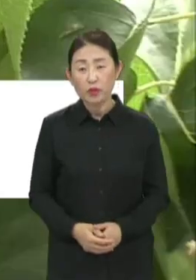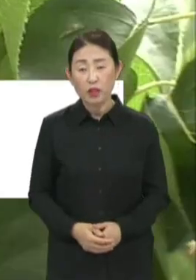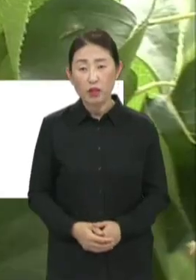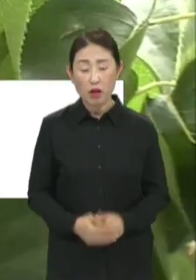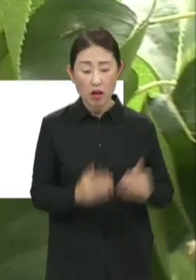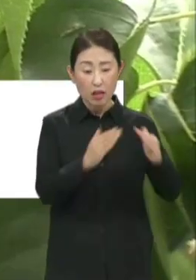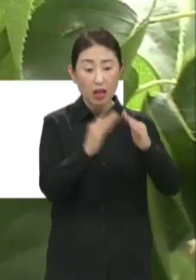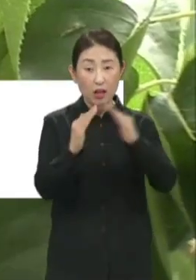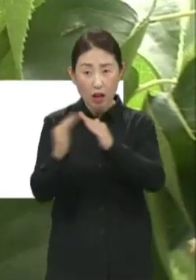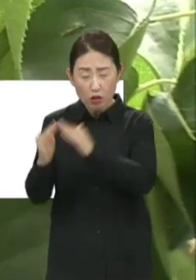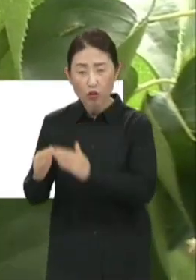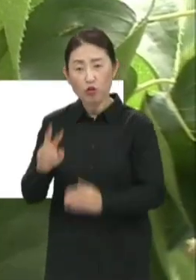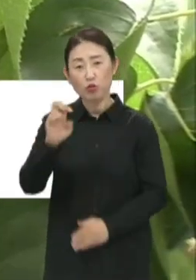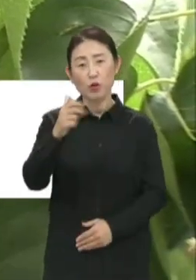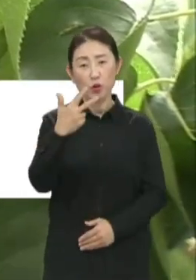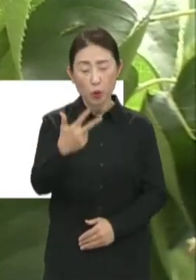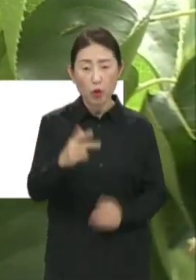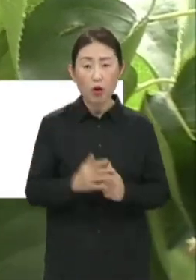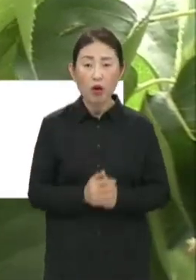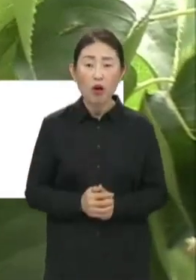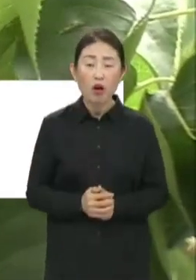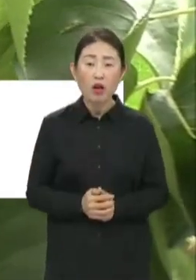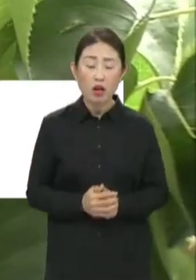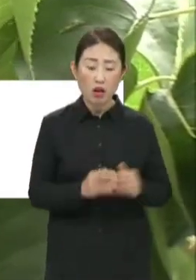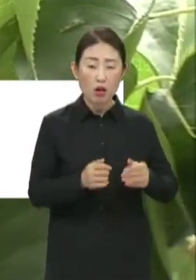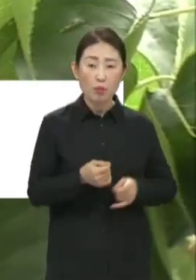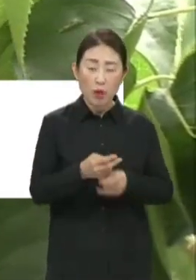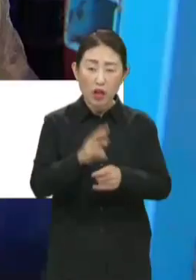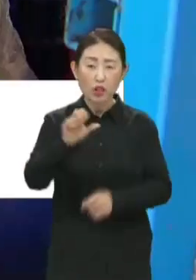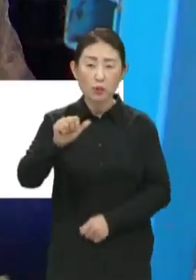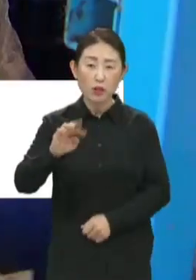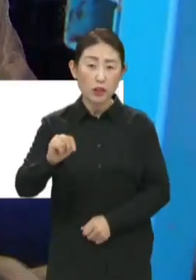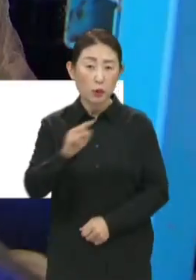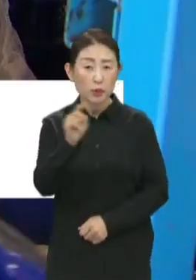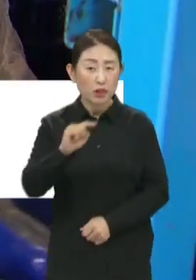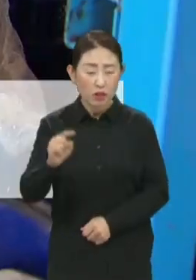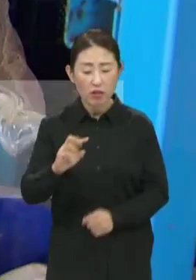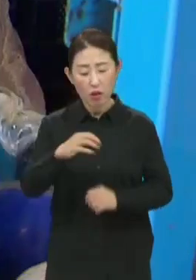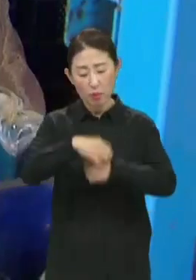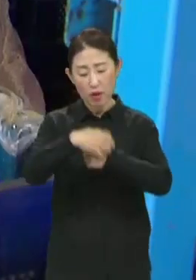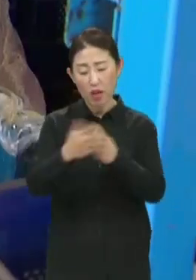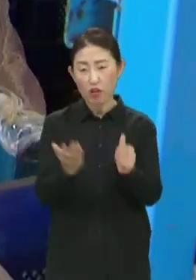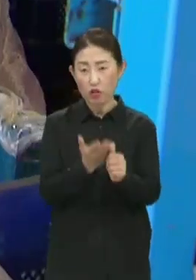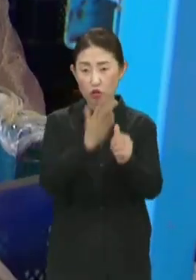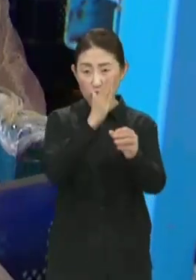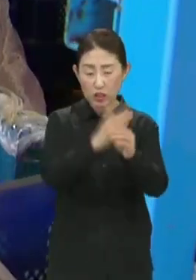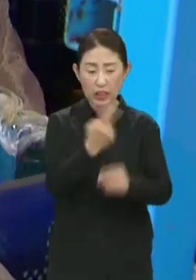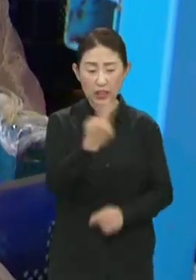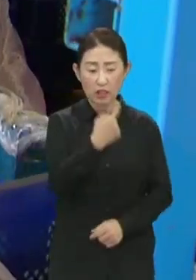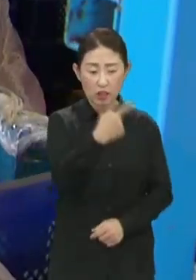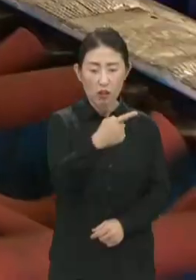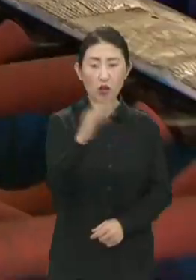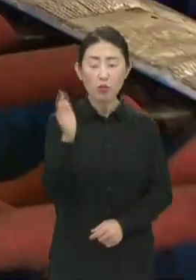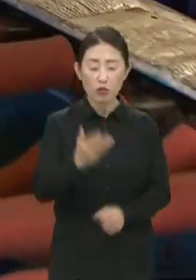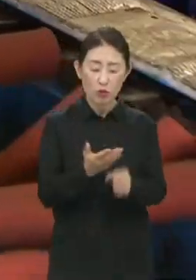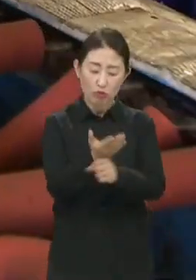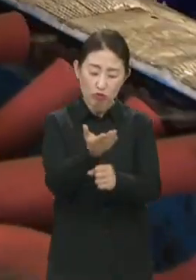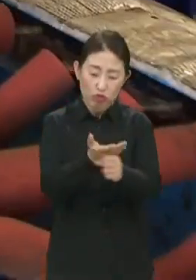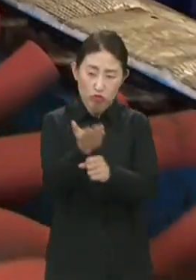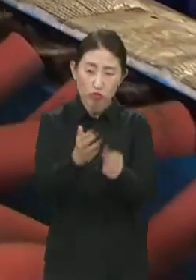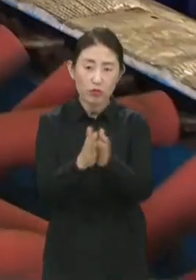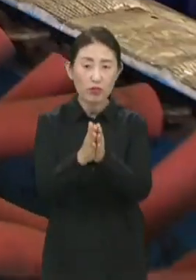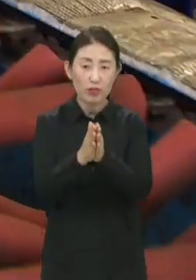2개 농가가 약 25만 제곱미터에서 배를 재배하고 있으며 2001년부터 배 수출에 나서고